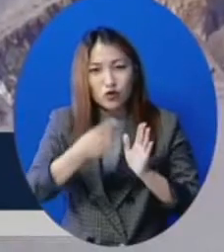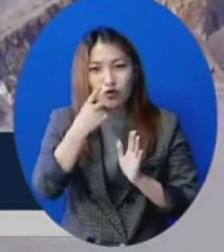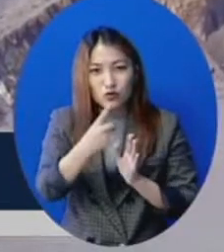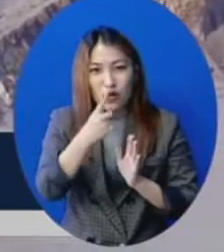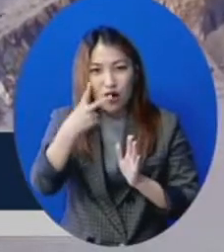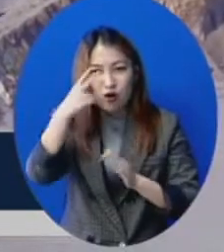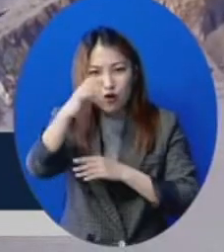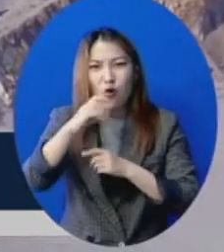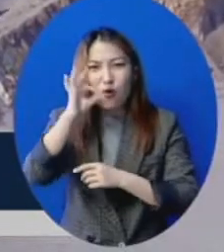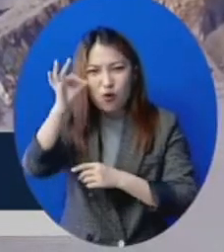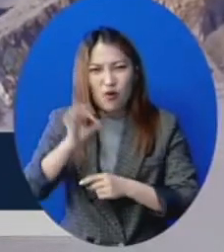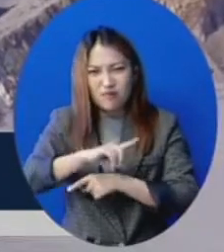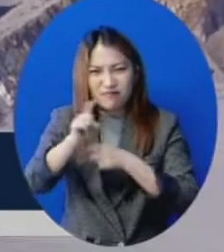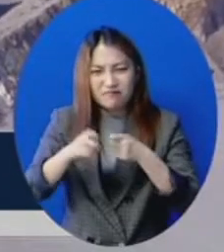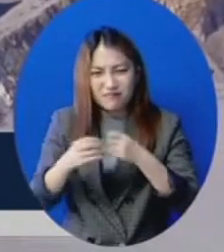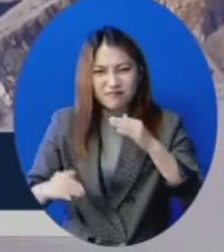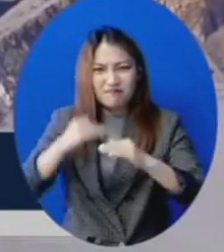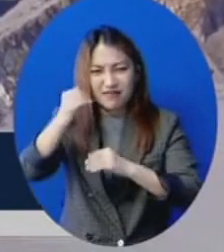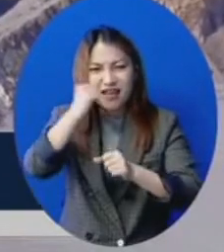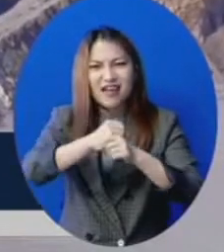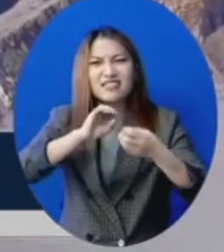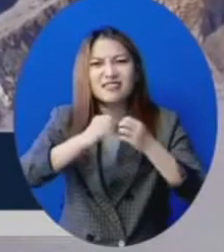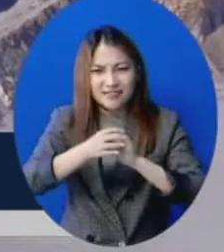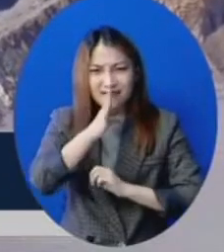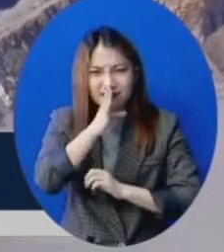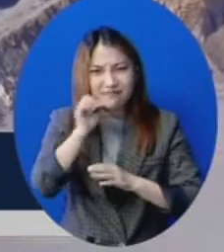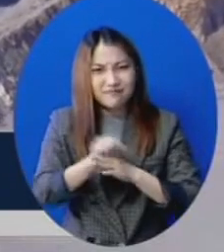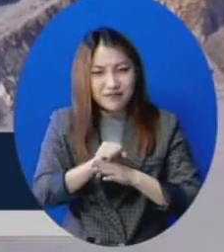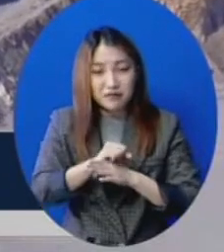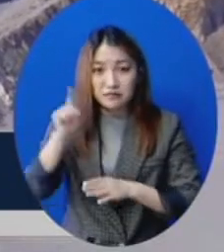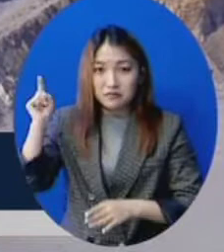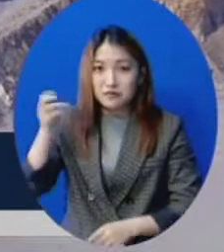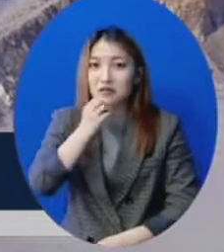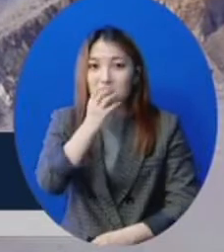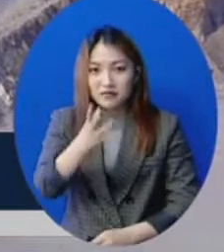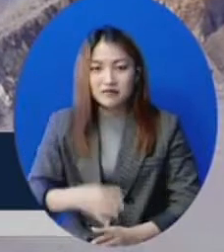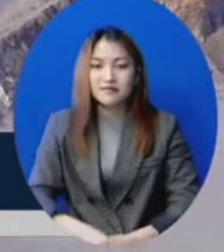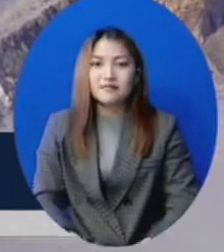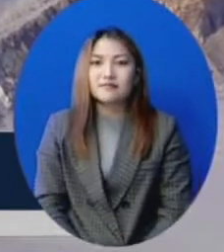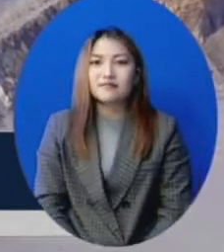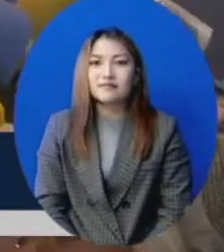112% давуулан биелүүлнэ гэж Эрдэнэс таван толгой компани мэдээллээ.